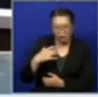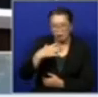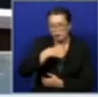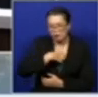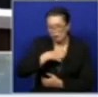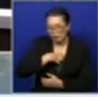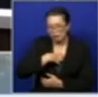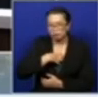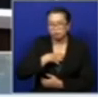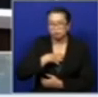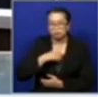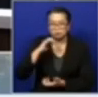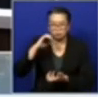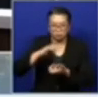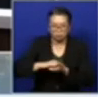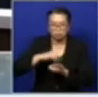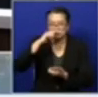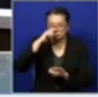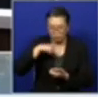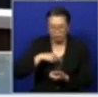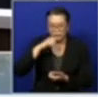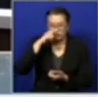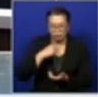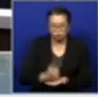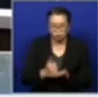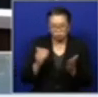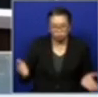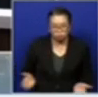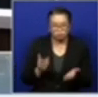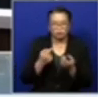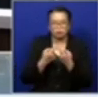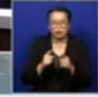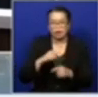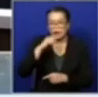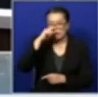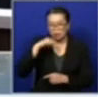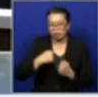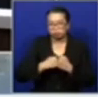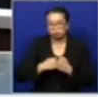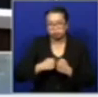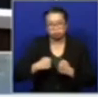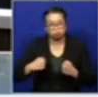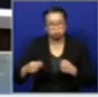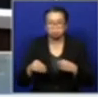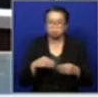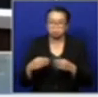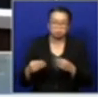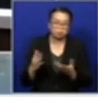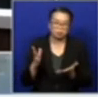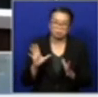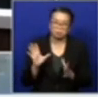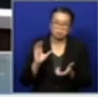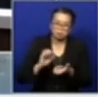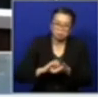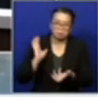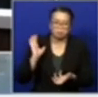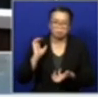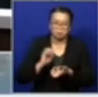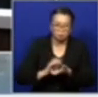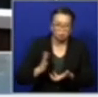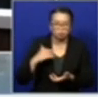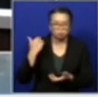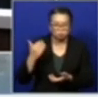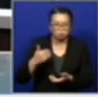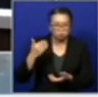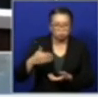ที่สุดแต่ตอนนั้นทำไมไทยปฏิเสธคะและล่าสุดค่ะกระทรวงพาณิชย์ก็ออกมาให้ข่าวเองว่าประเทศแคนาดาสนใจอย